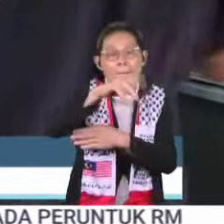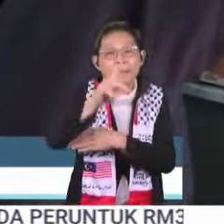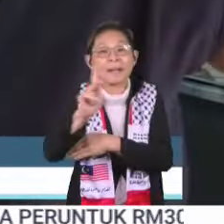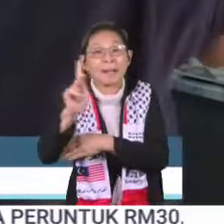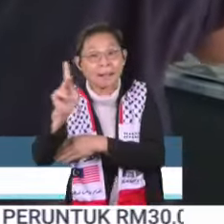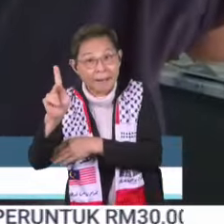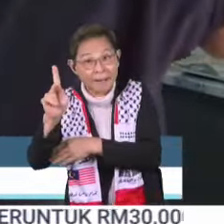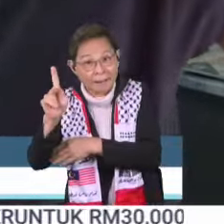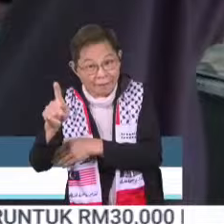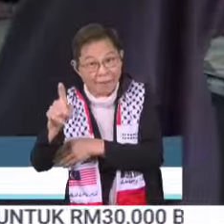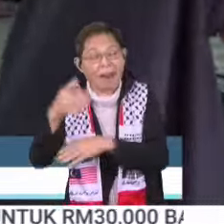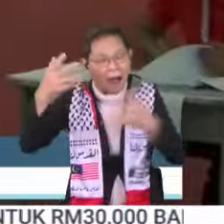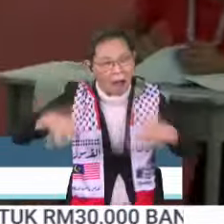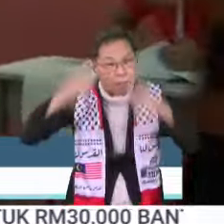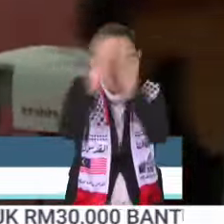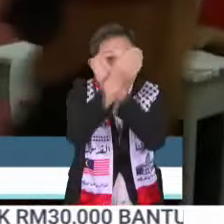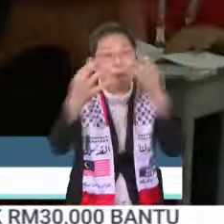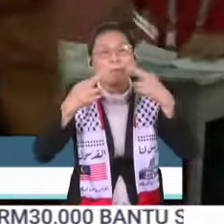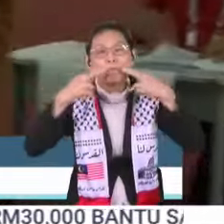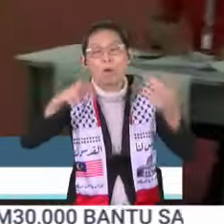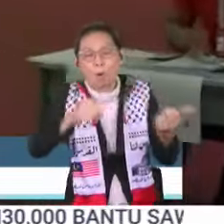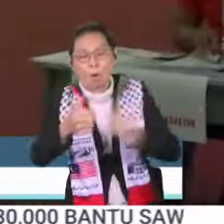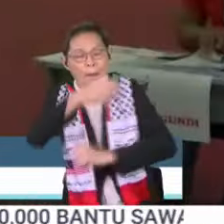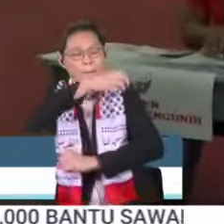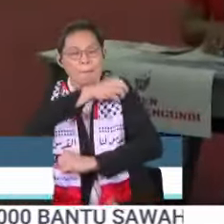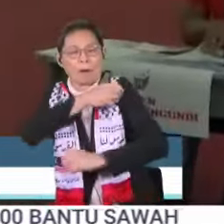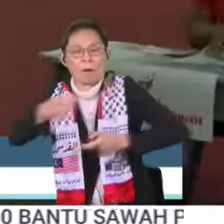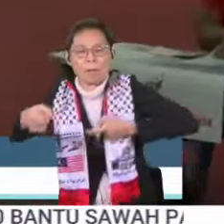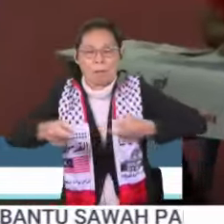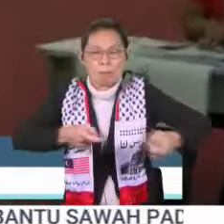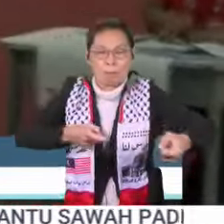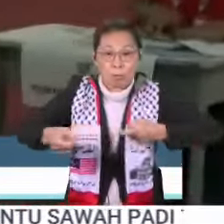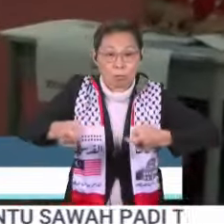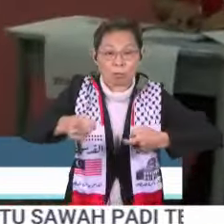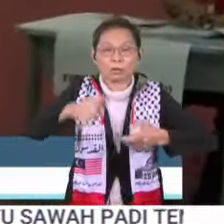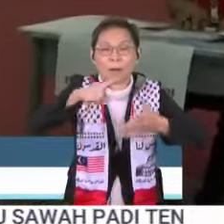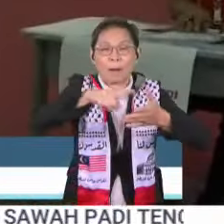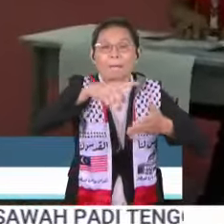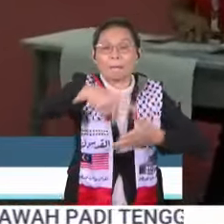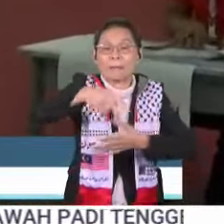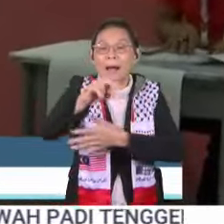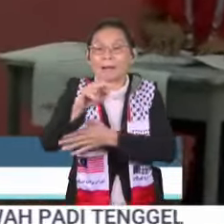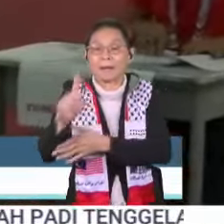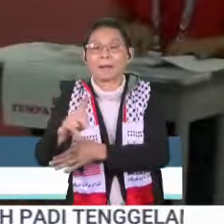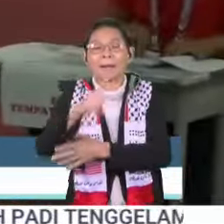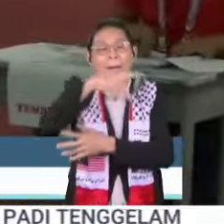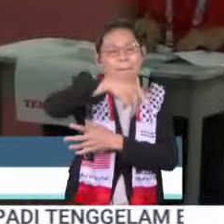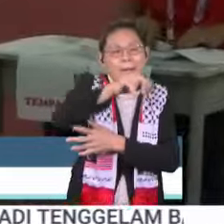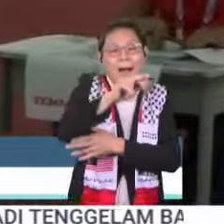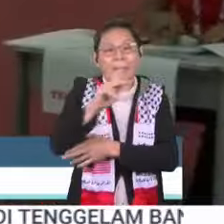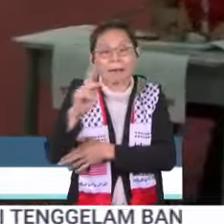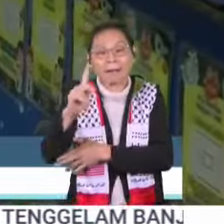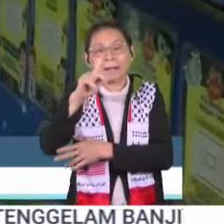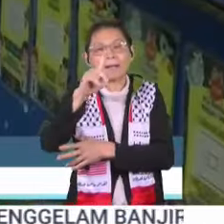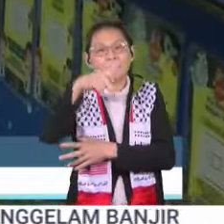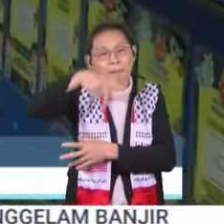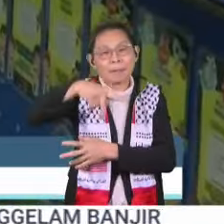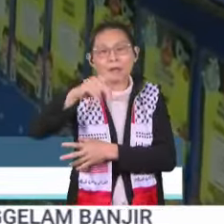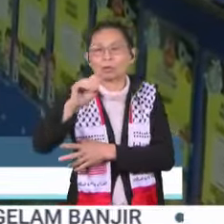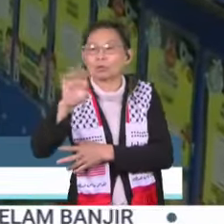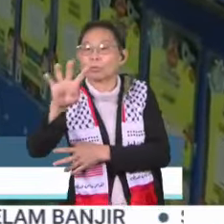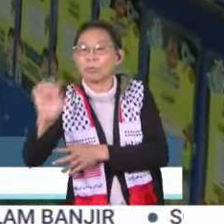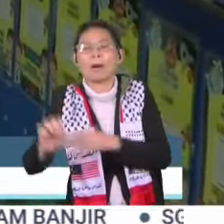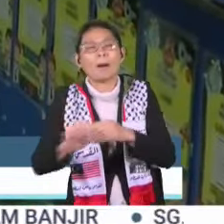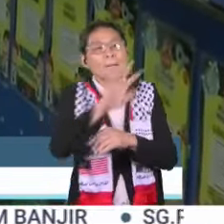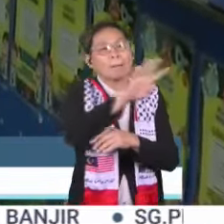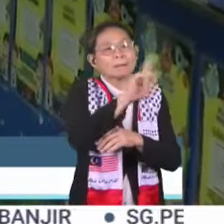MPK sebelum pengumuman rasmi dibuat oleh Pegawai Pengurus Pilihan Raya. Dan saudara, PRK Kemaman menyaksikan seramai